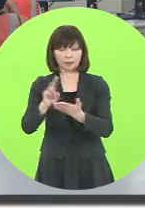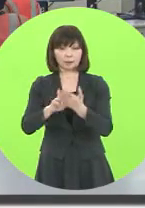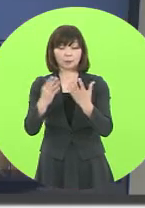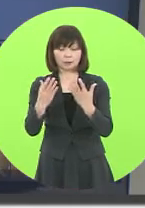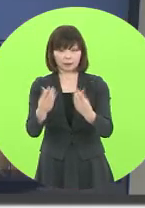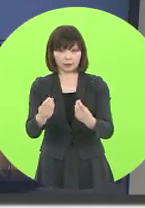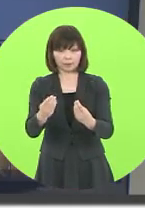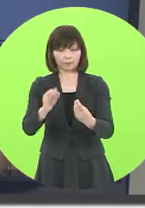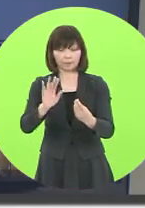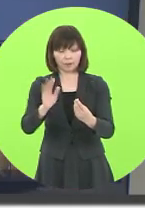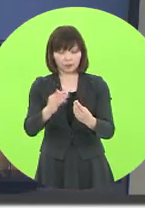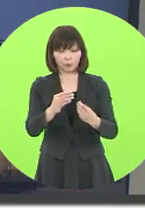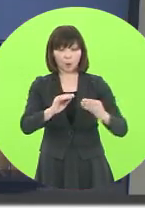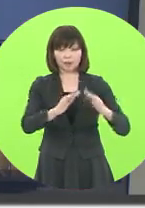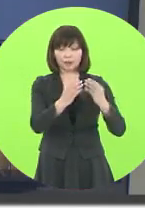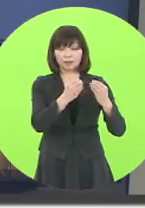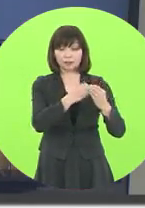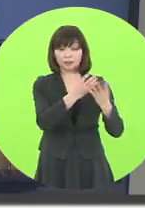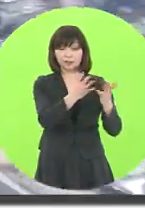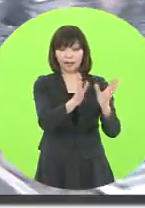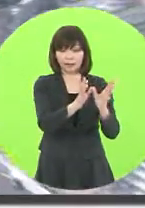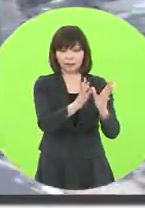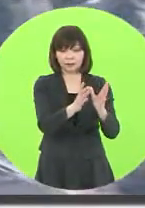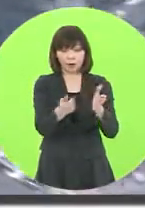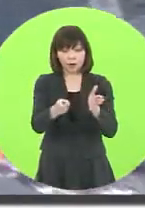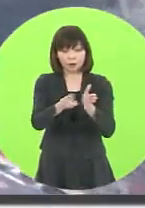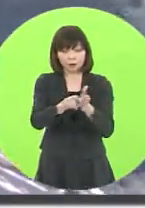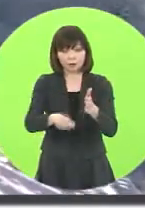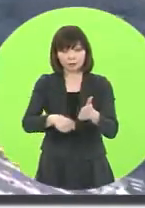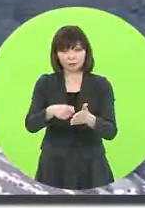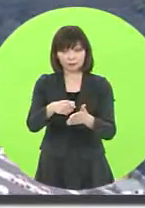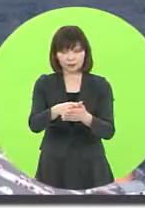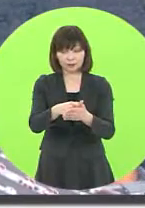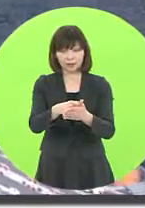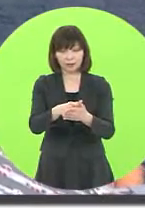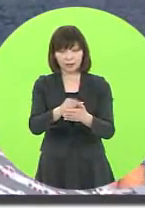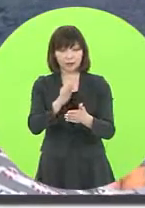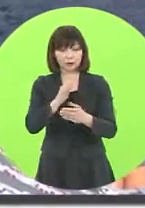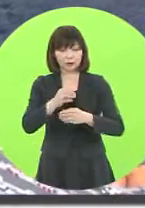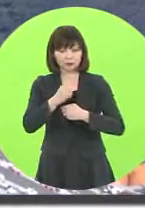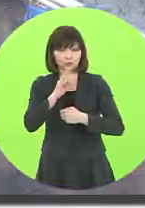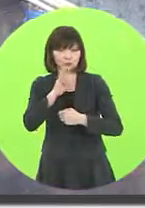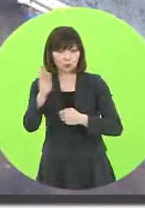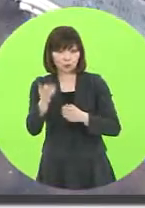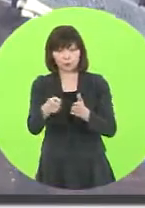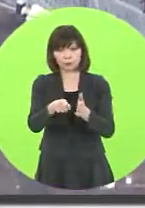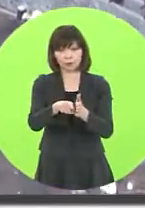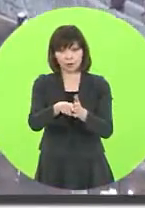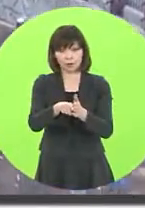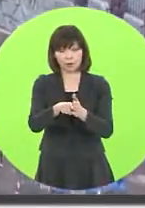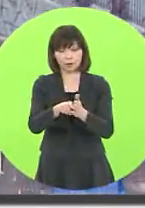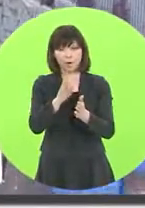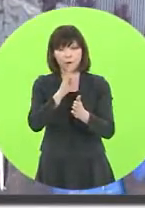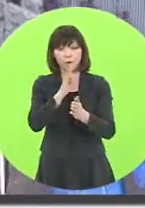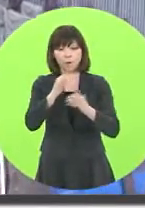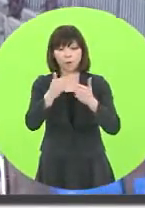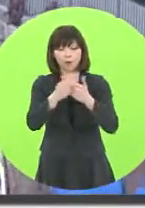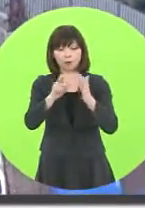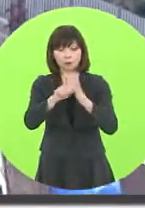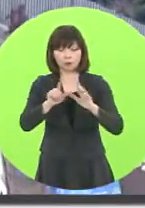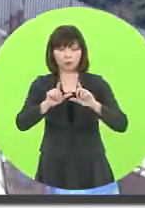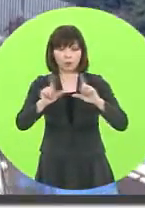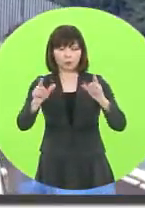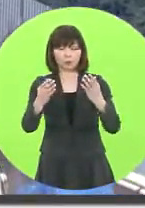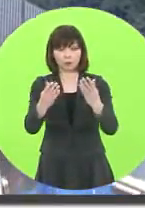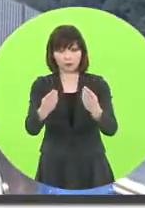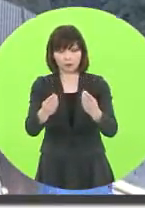議した建設委員会では付帯決議、いわゆる注文がつけられ、本会議でも報告されています。高